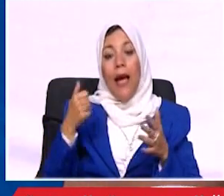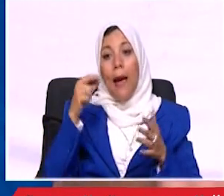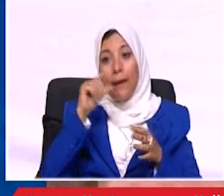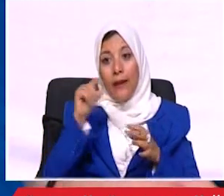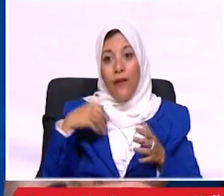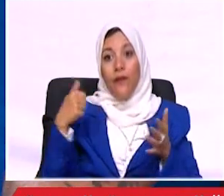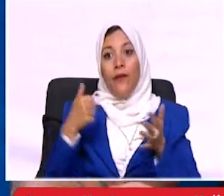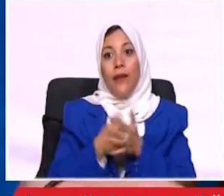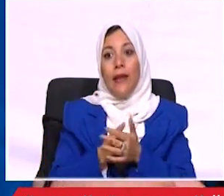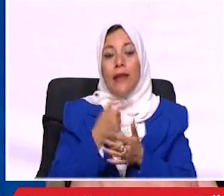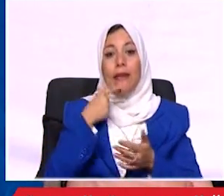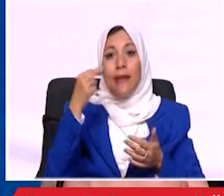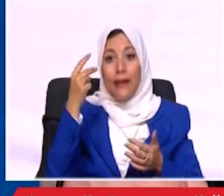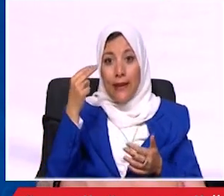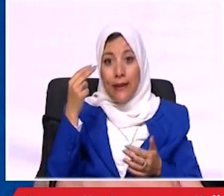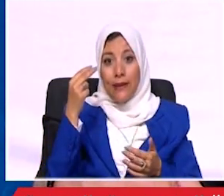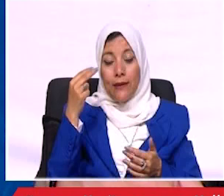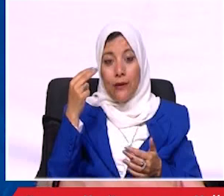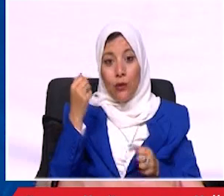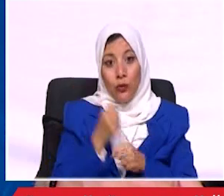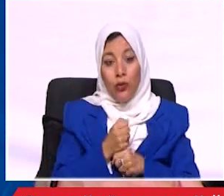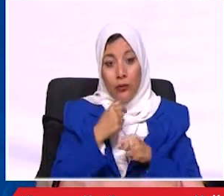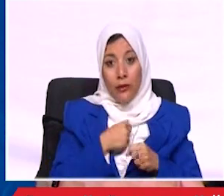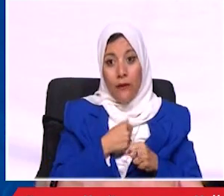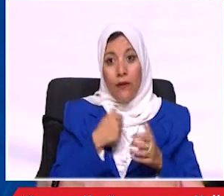كده سنتين،